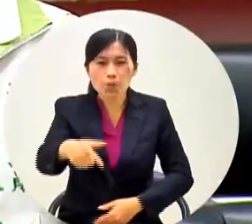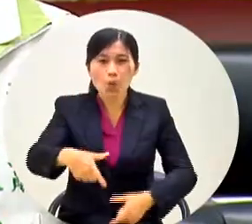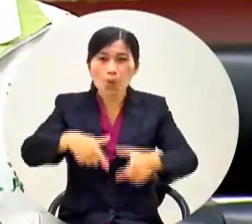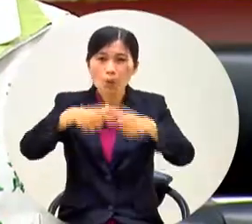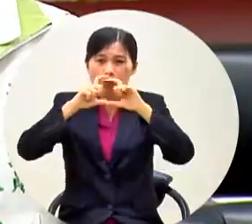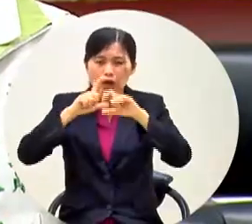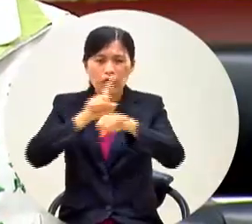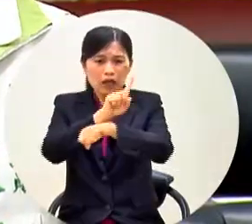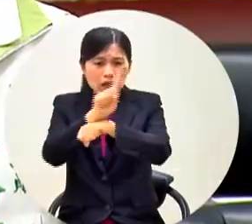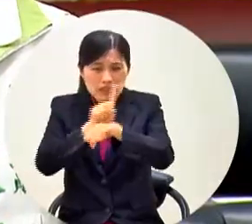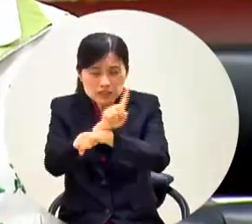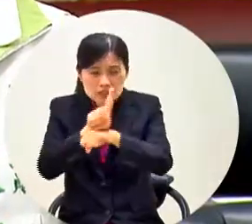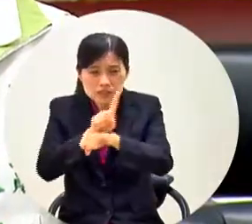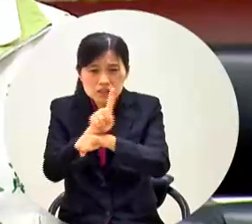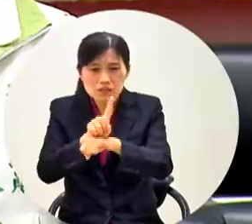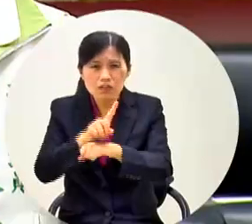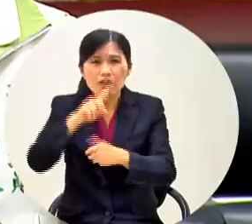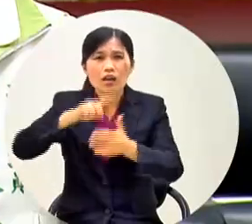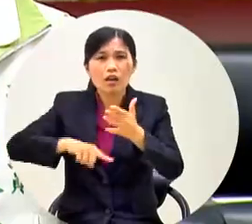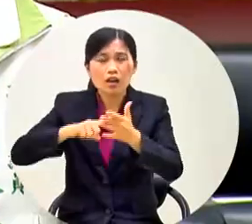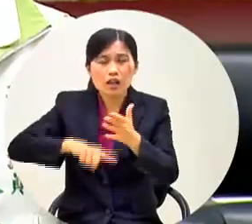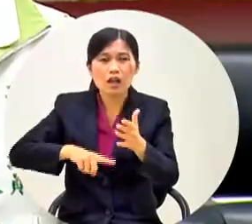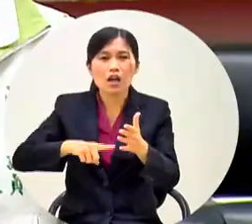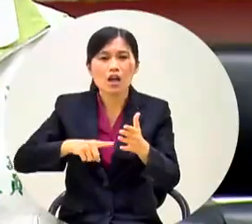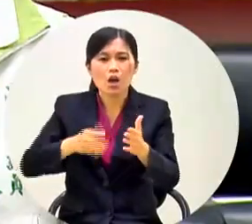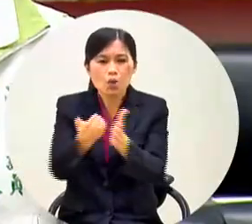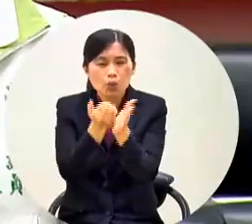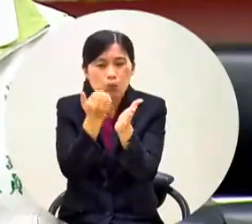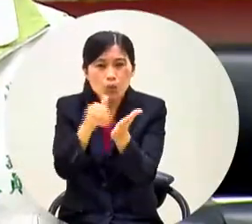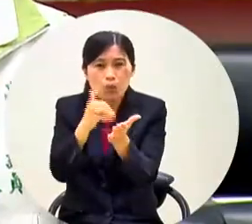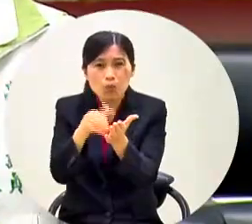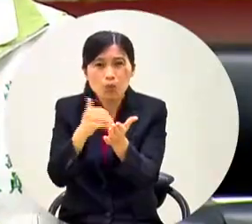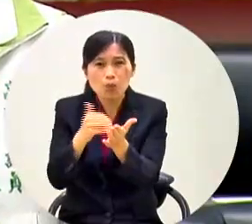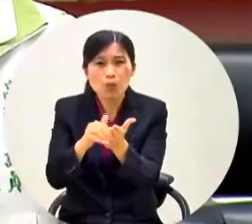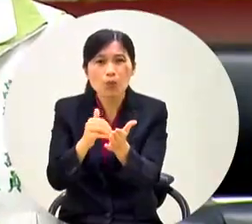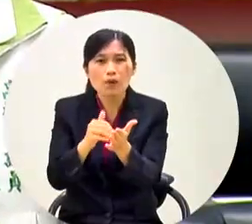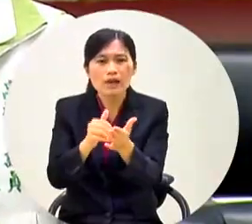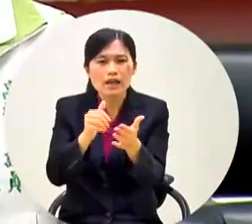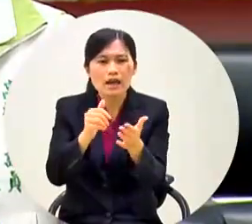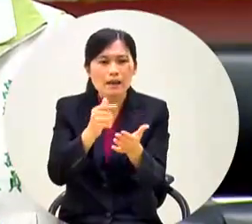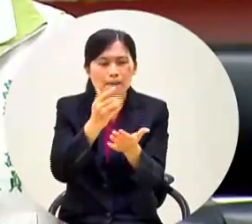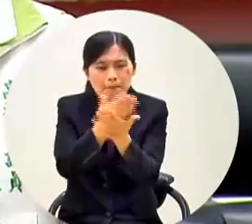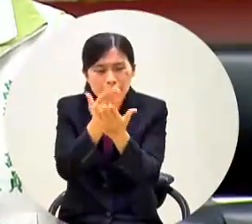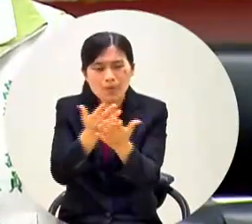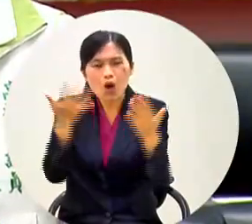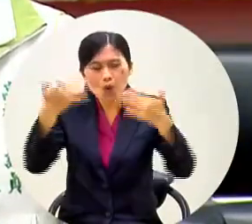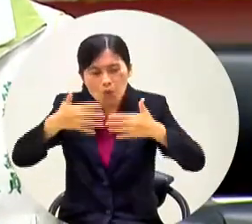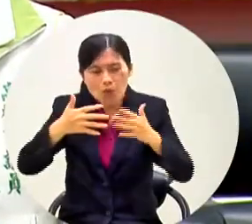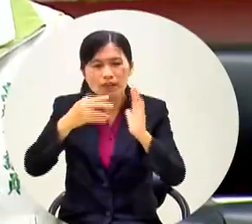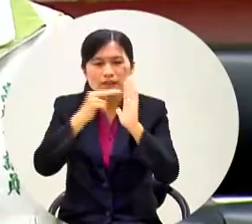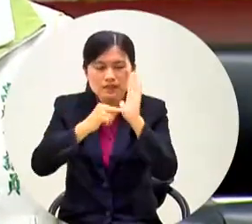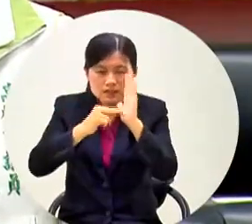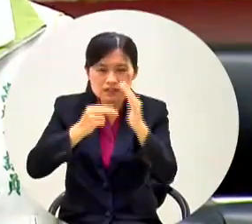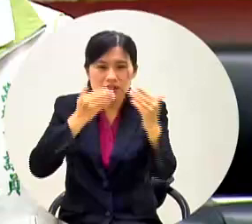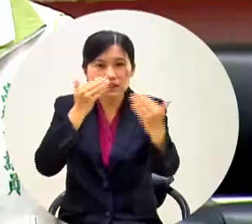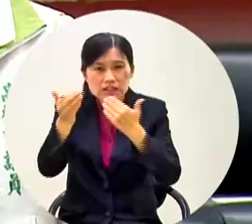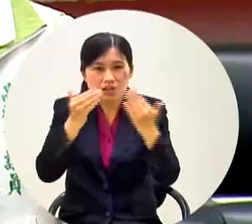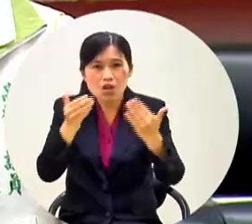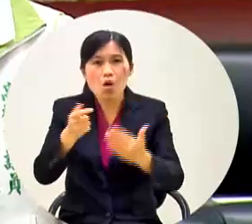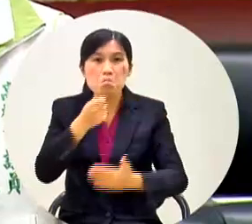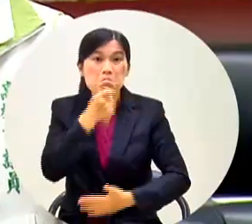预算各种的问题讲清楚，都不愿意，一小时就